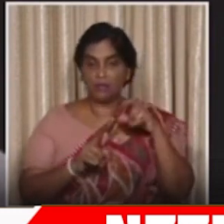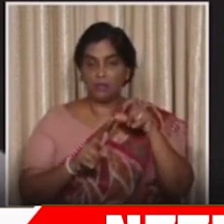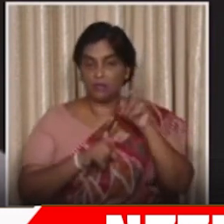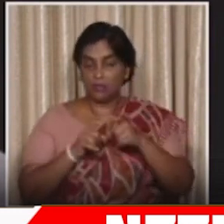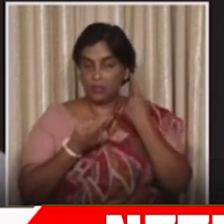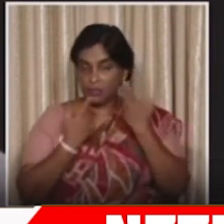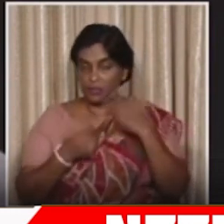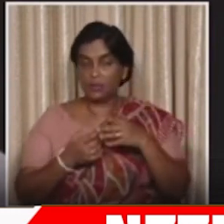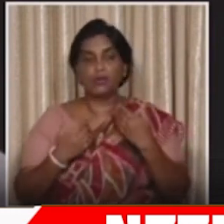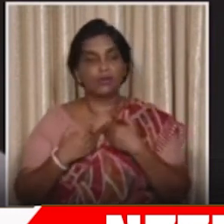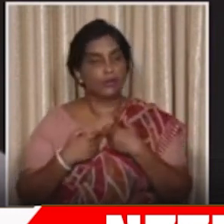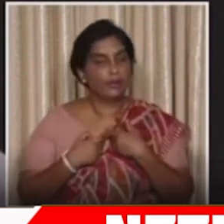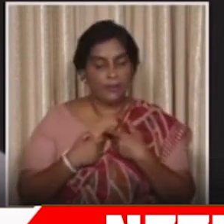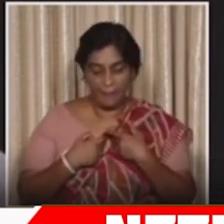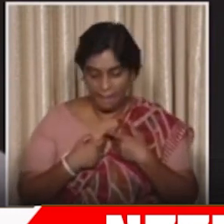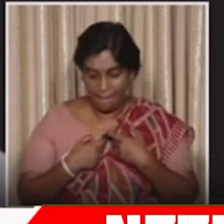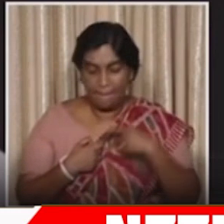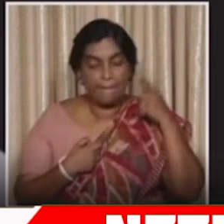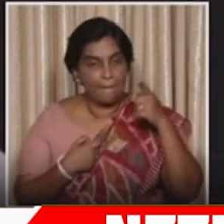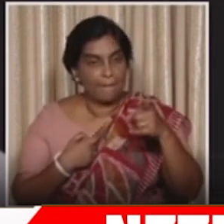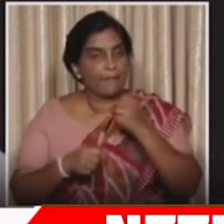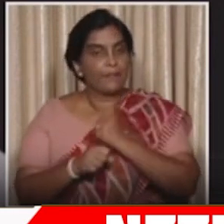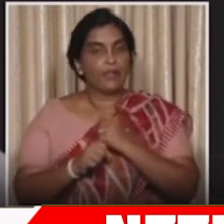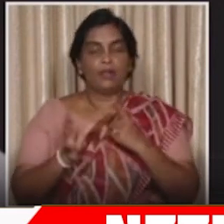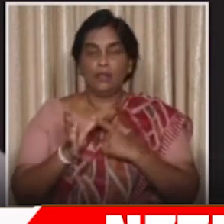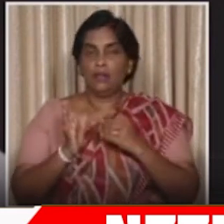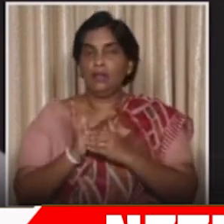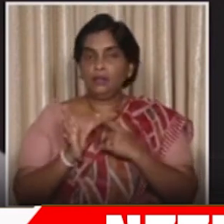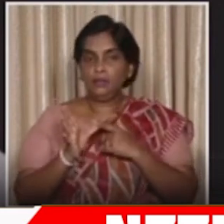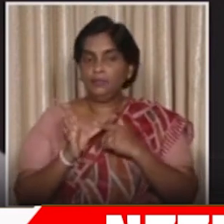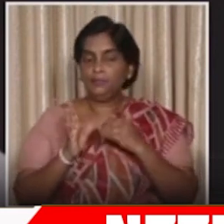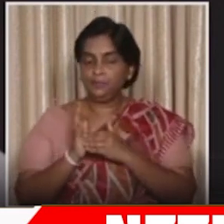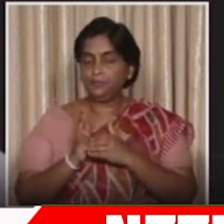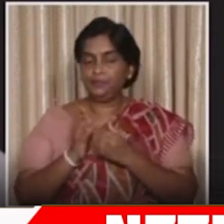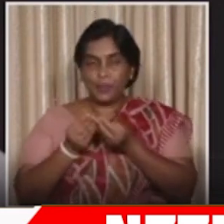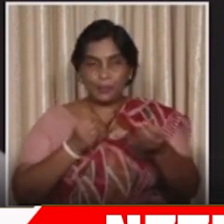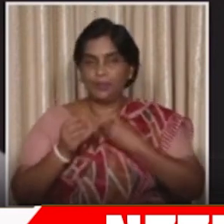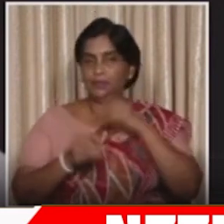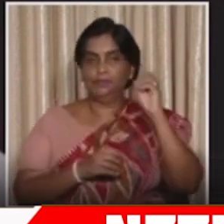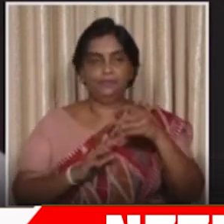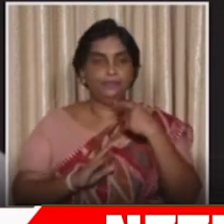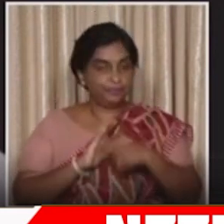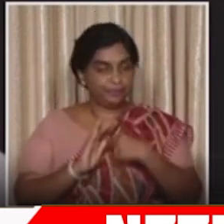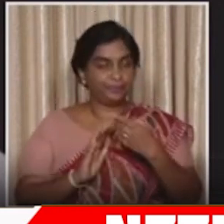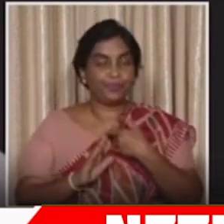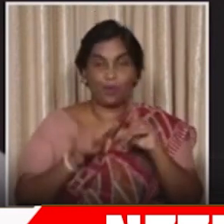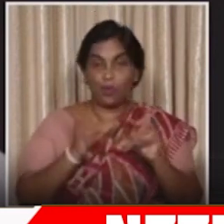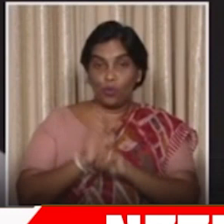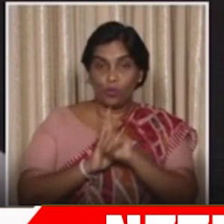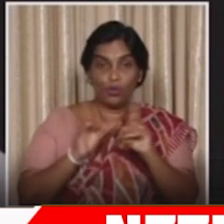විමසීමෙන් පස්සේ අපේ ශ්‍රමිකයන් ඒ ගාසා තීරයට ආශ්‍රිත ප්‍රදේශවලටවත් යවන්නේ නැහැ. ඒ රට අපේ රටේ උතුරේ යුද්ධ